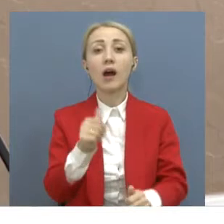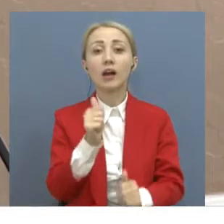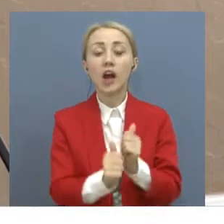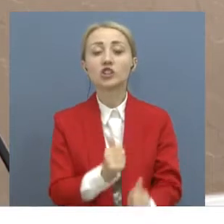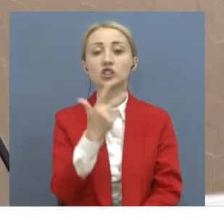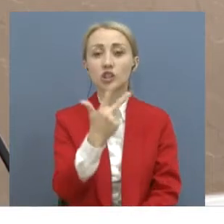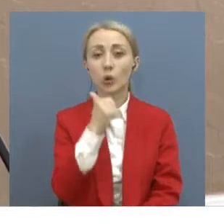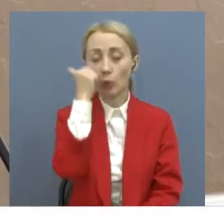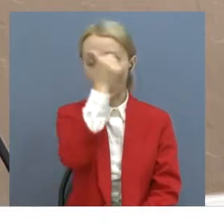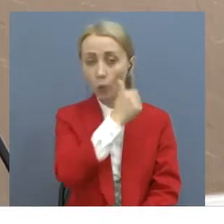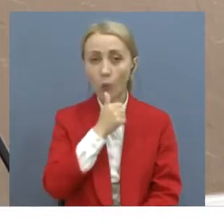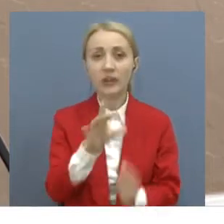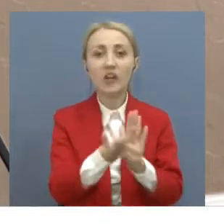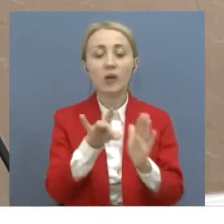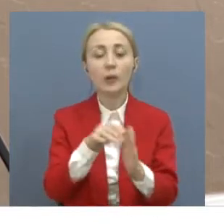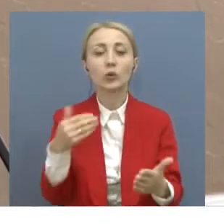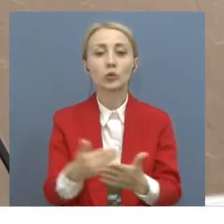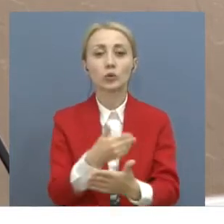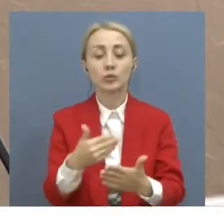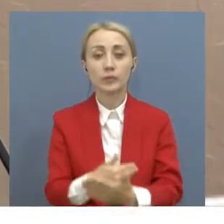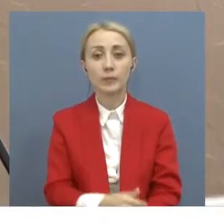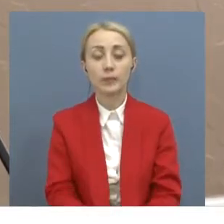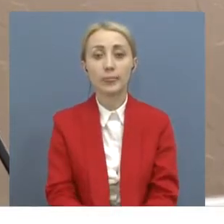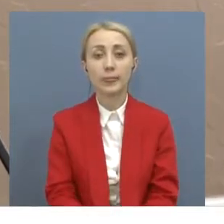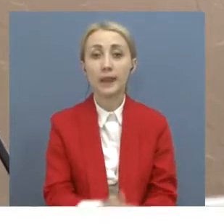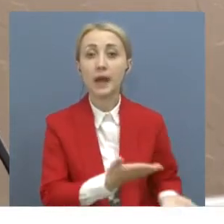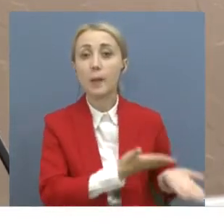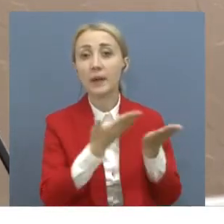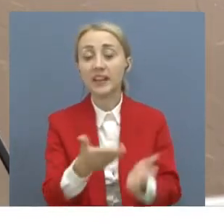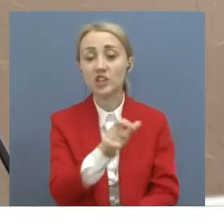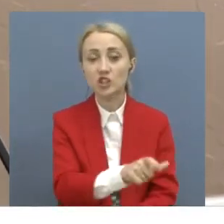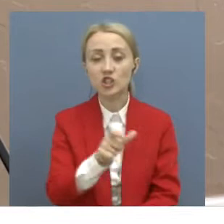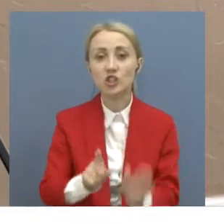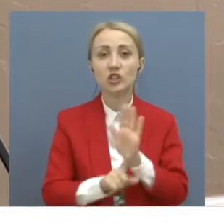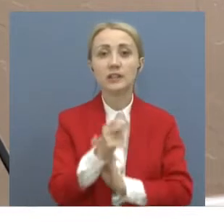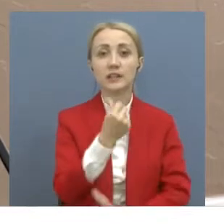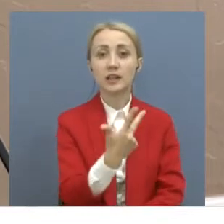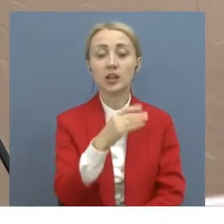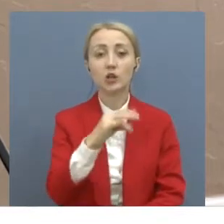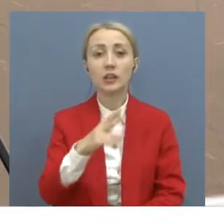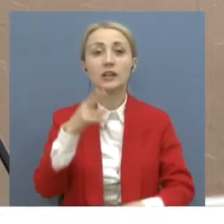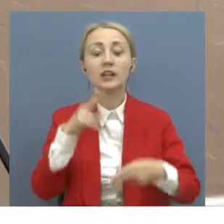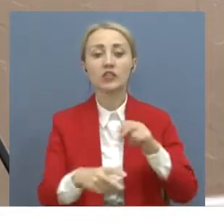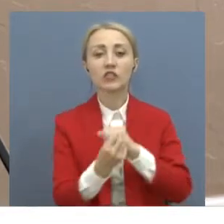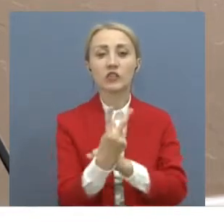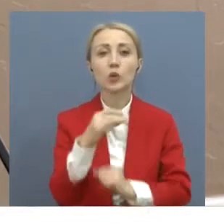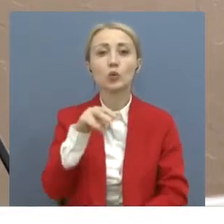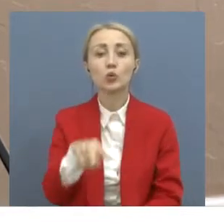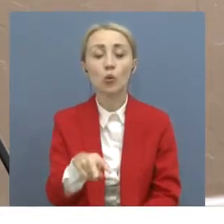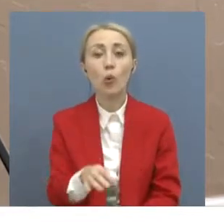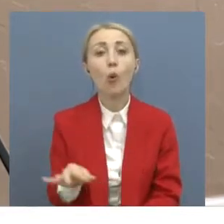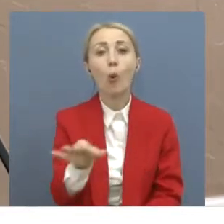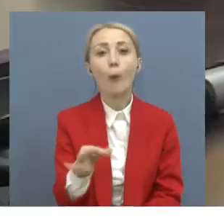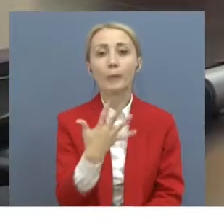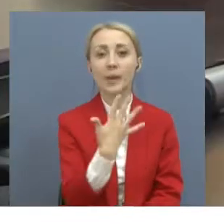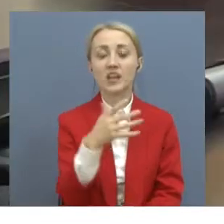сенат парламента Республики Казахстан. Үміткерлердің кандидатурасын ұсыну 13 маусымнан 12 шілдеге дейін жалғасады. Қазіргі таңда